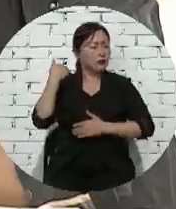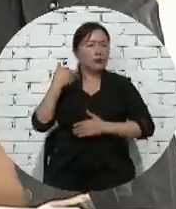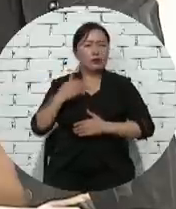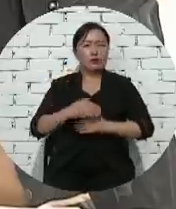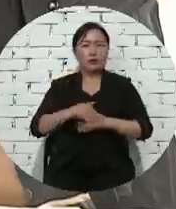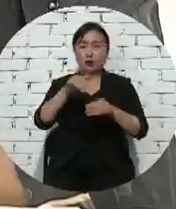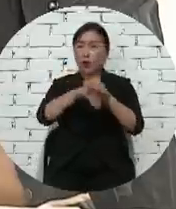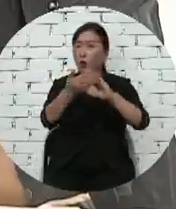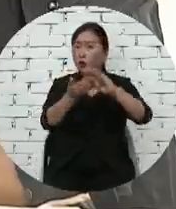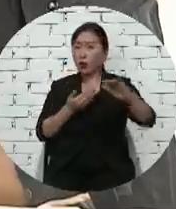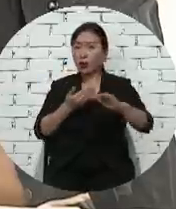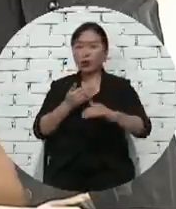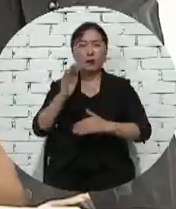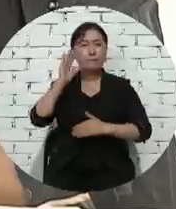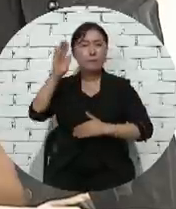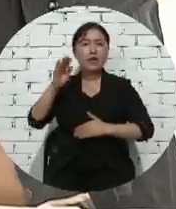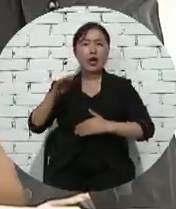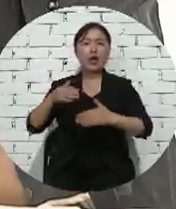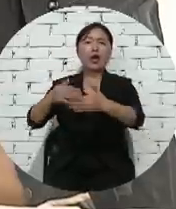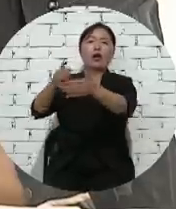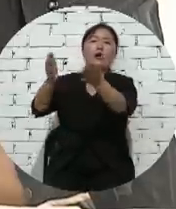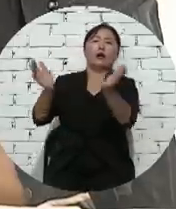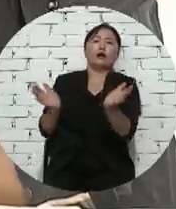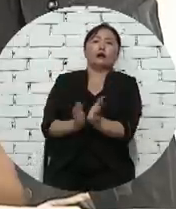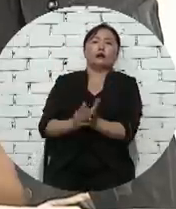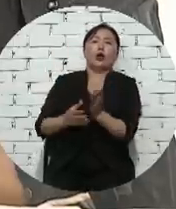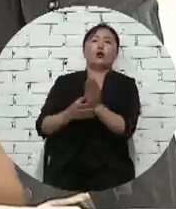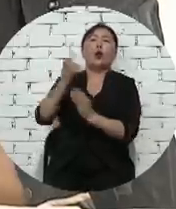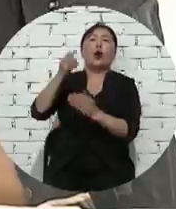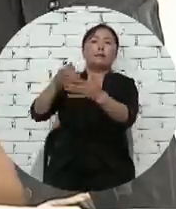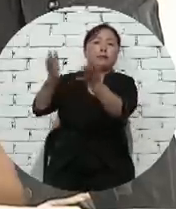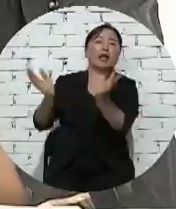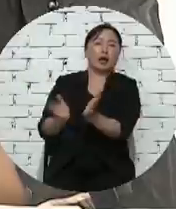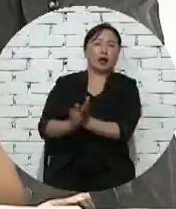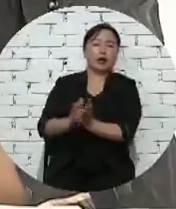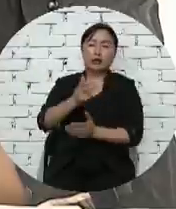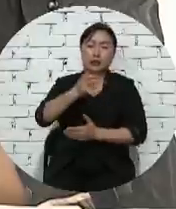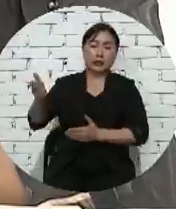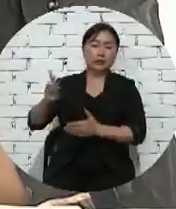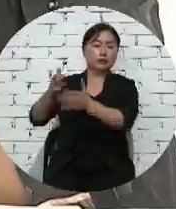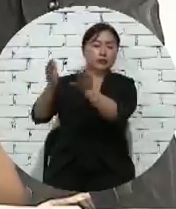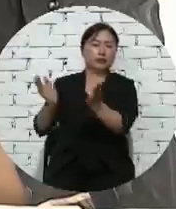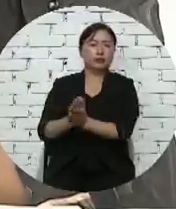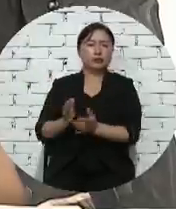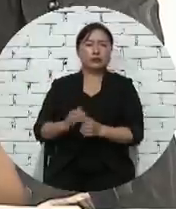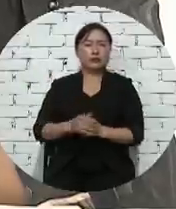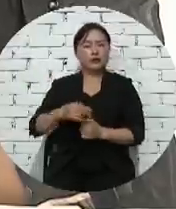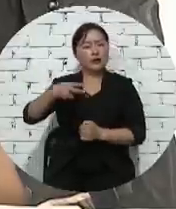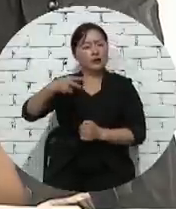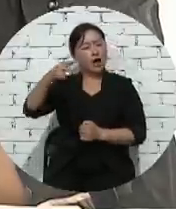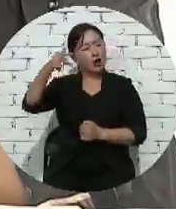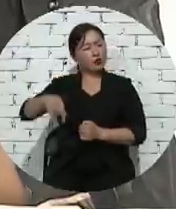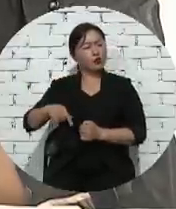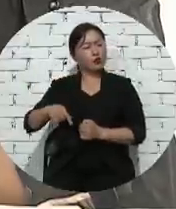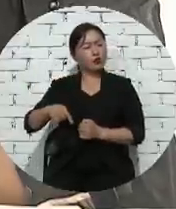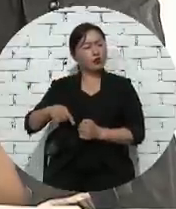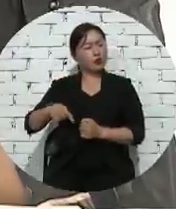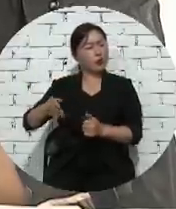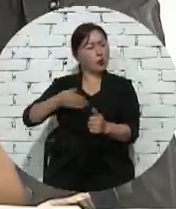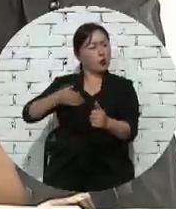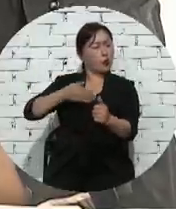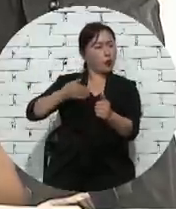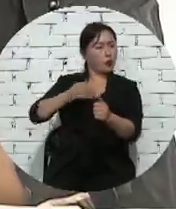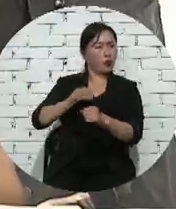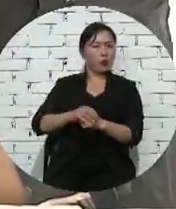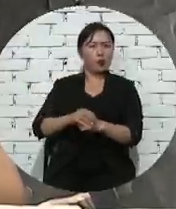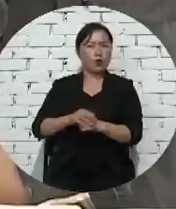전이면은 미래통합당도 꽤 큰 정당 아닙니까? 그러면 이 사주라는 게 기본적으로 뭐 좀